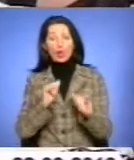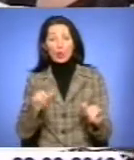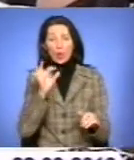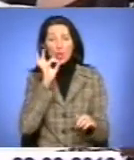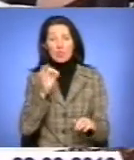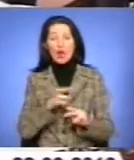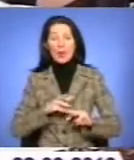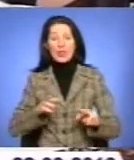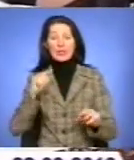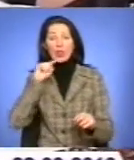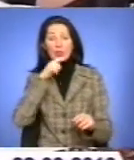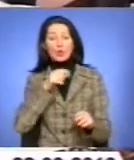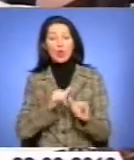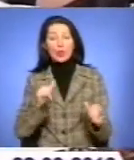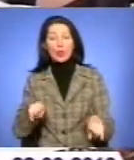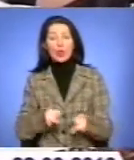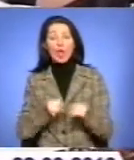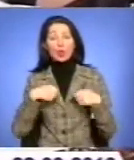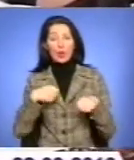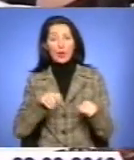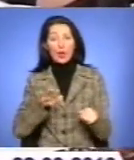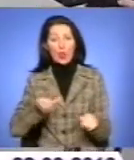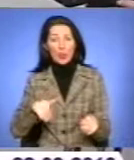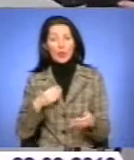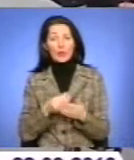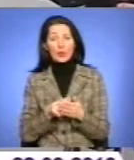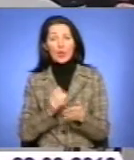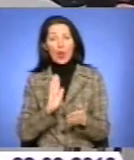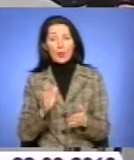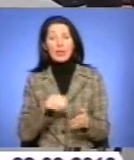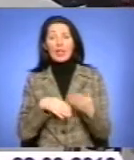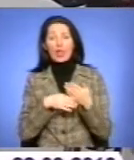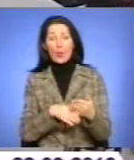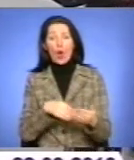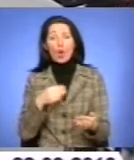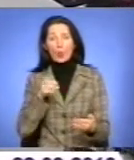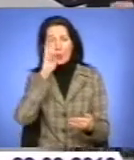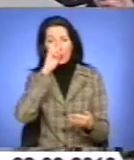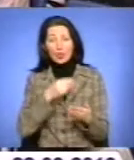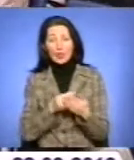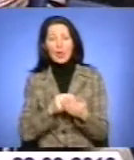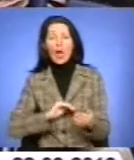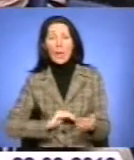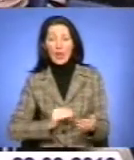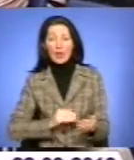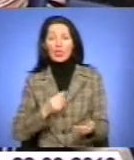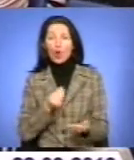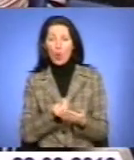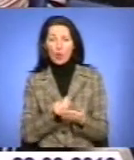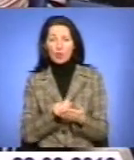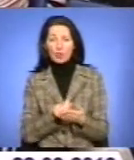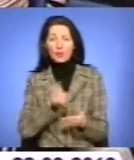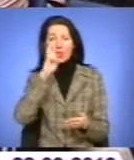економічного розвитку та торгівлі. Згодом фінансування відбуватиметься за допомогою бюджетних і приватних коштів. Однак державна підтримка